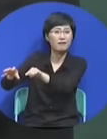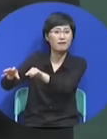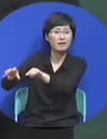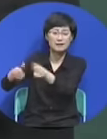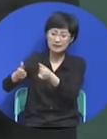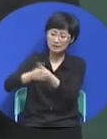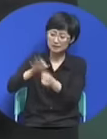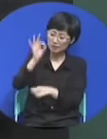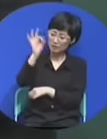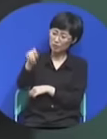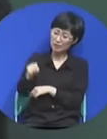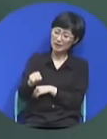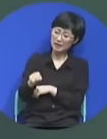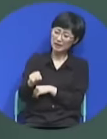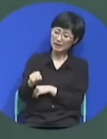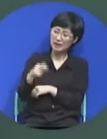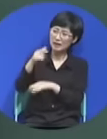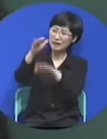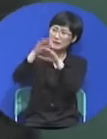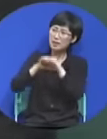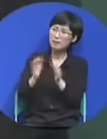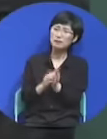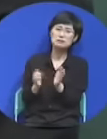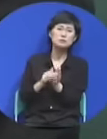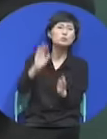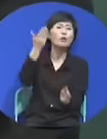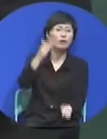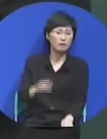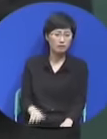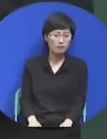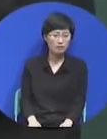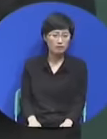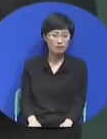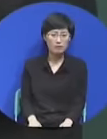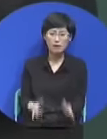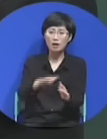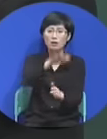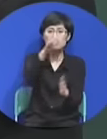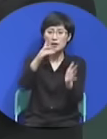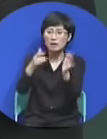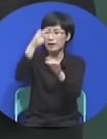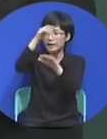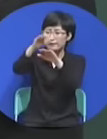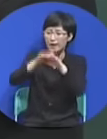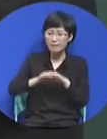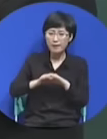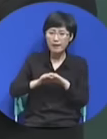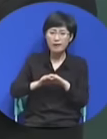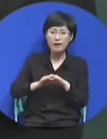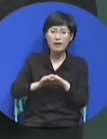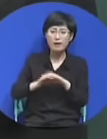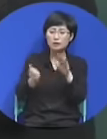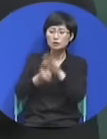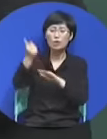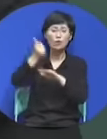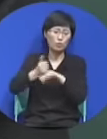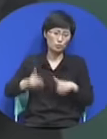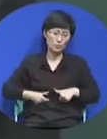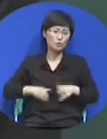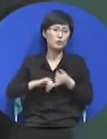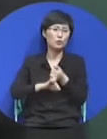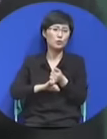그래서 말이야, 다 끝났는데 여러분이 예배 가지고 성공할 수 있어야 돼요.